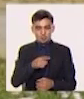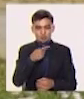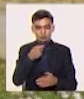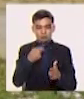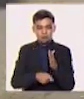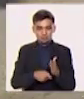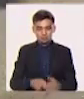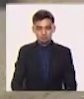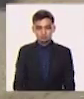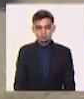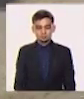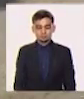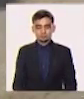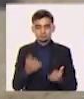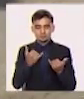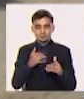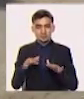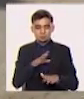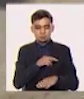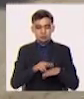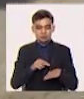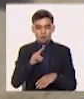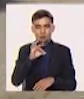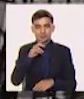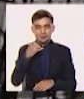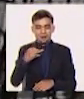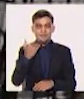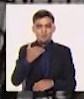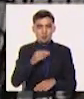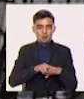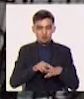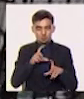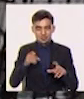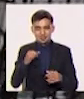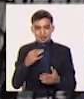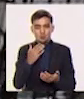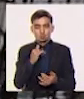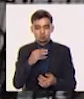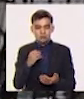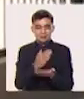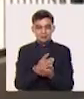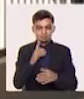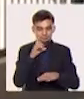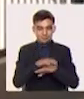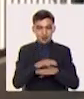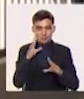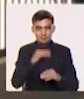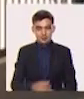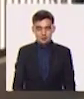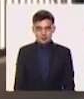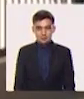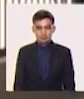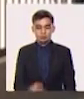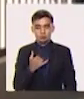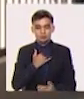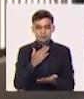отключен. Сейчас этим делом занимаются кустанайские полицейские, и уже есть кое-какие зацепки. У нас